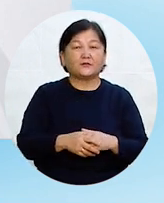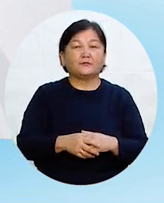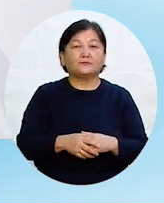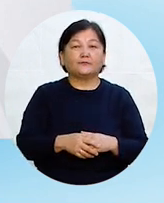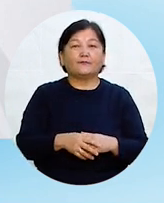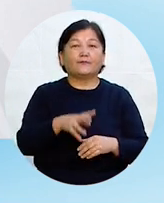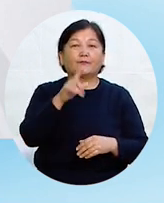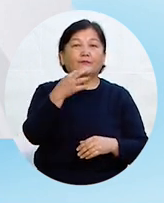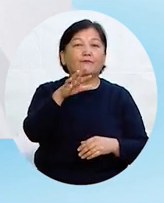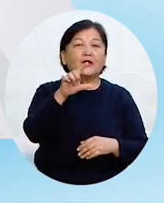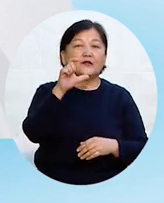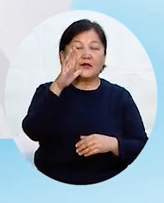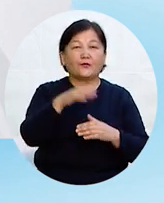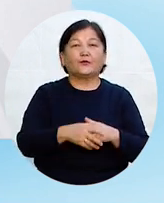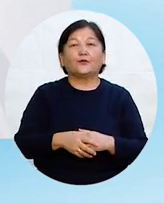үг